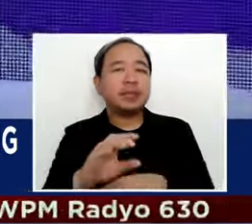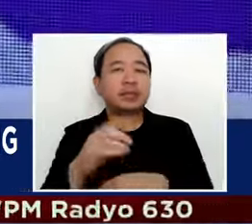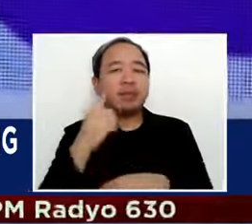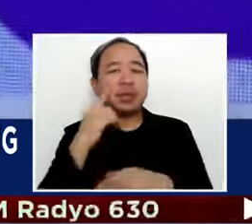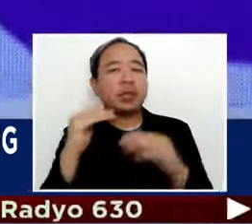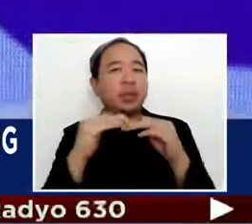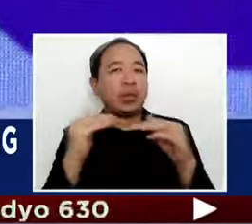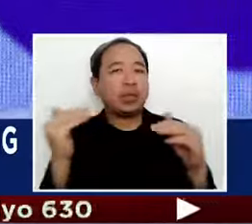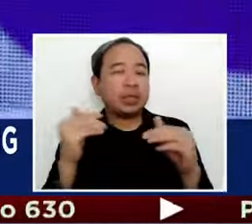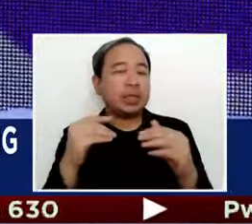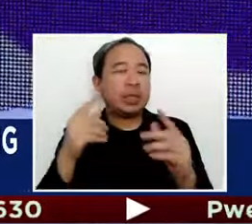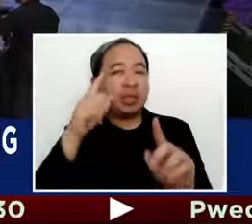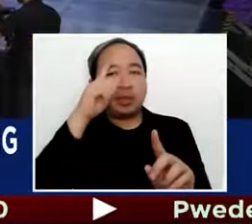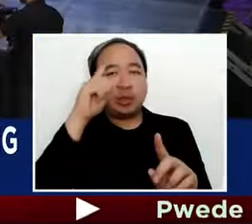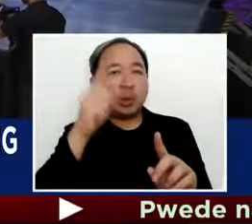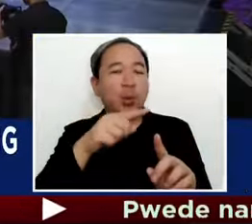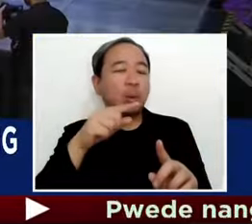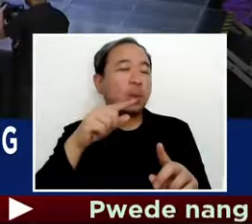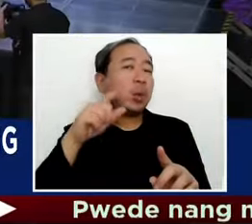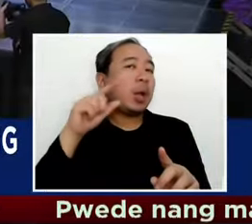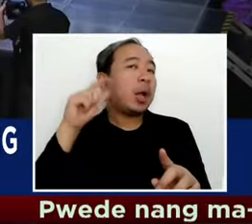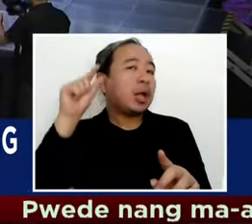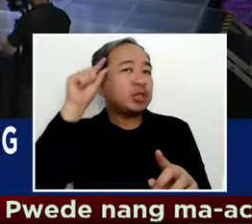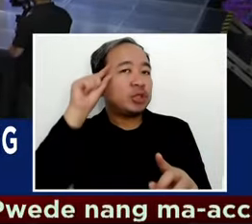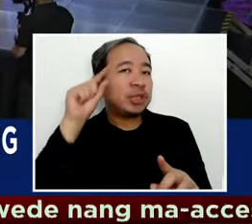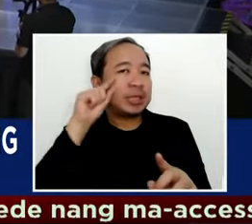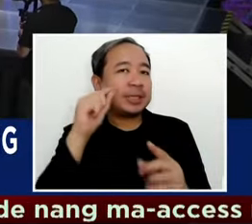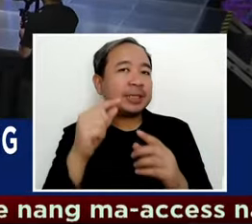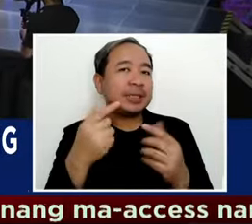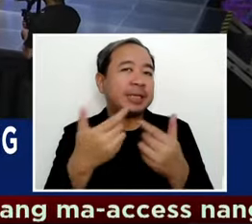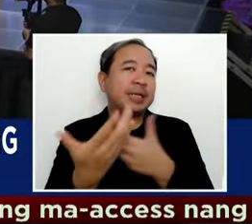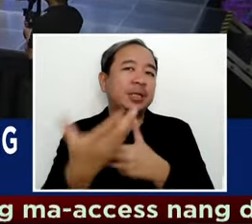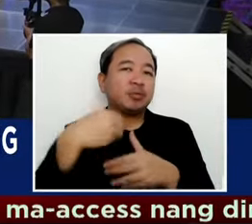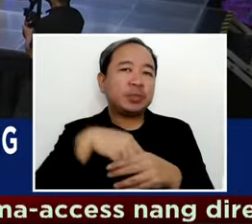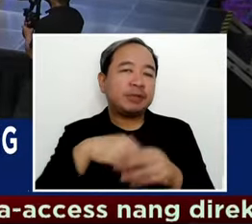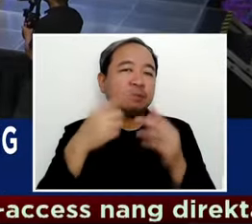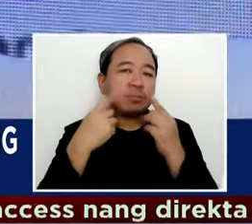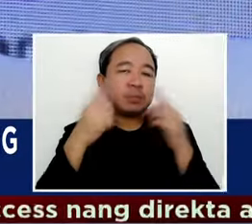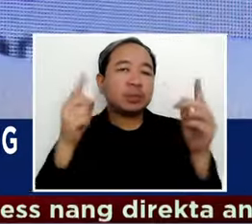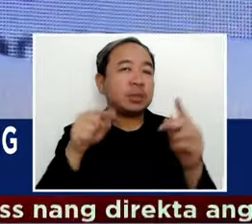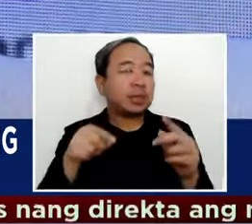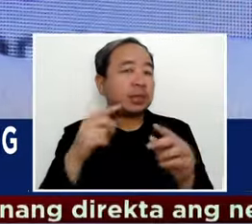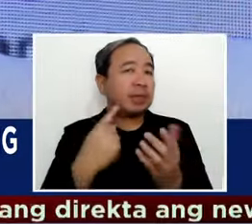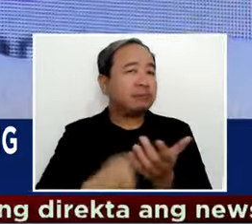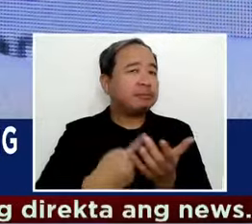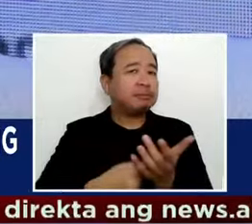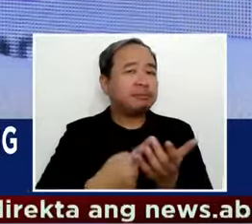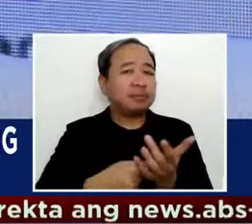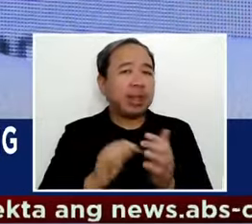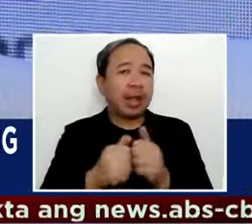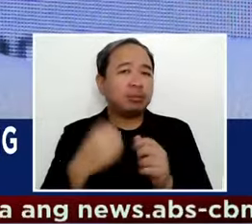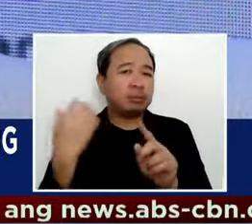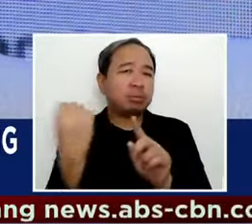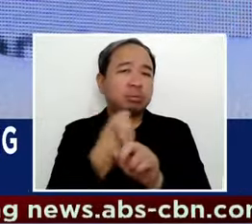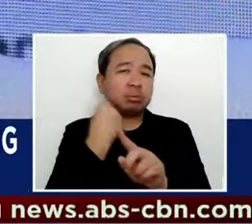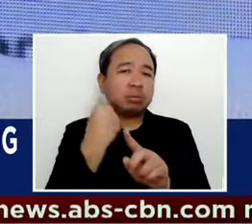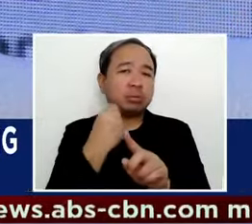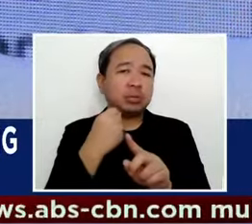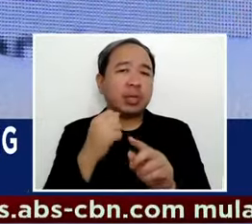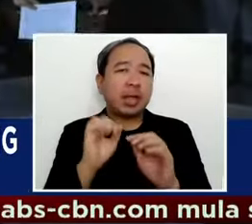Gender Inclusive Prosperity, kung saan naging tampok ang mga talakayan kung paano makakamit ang